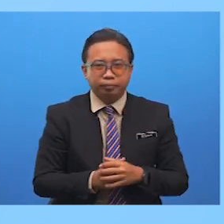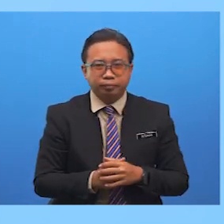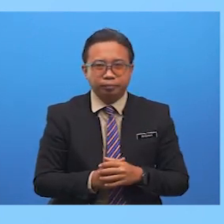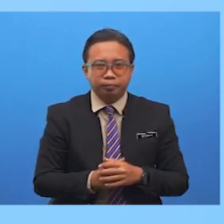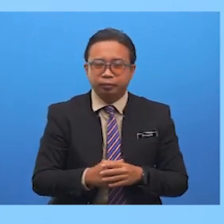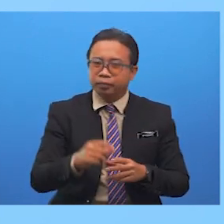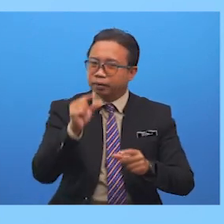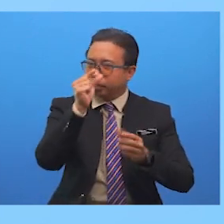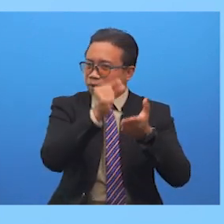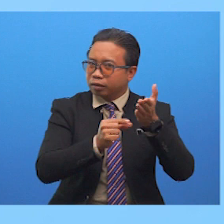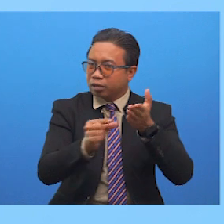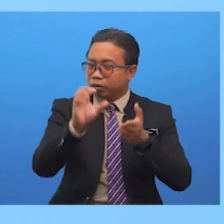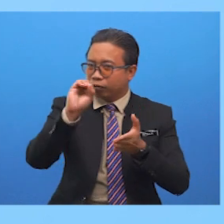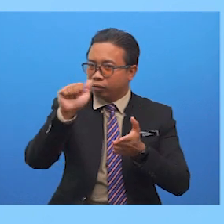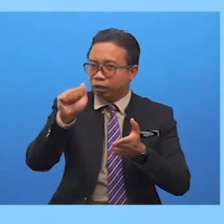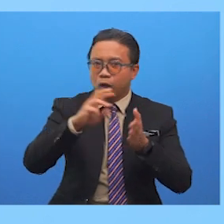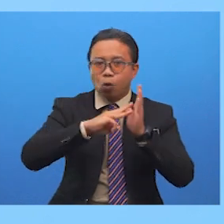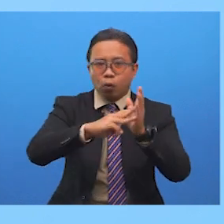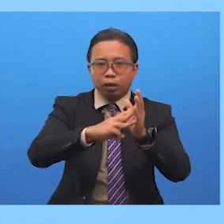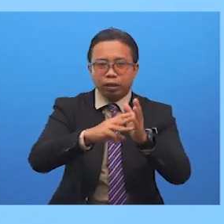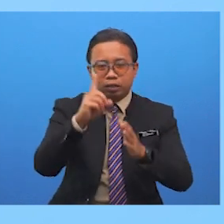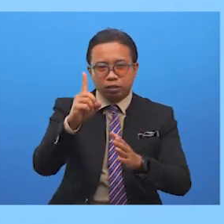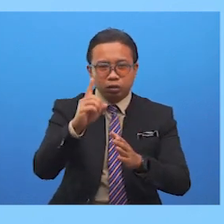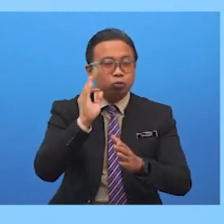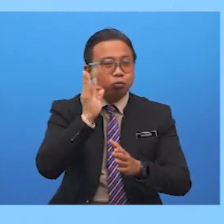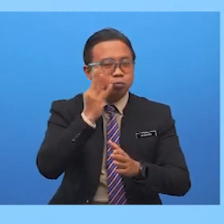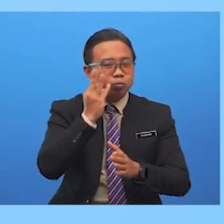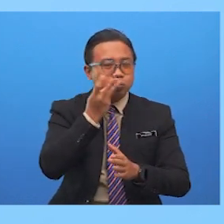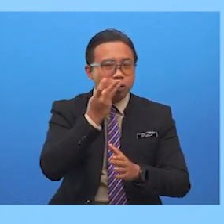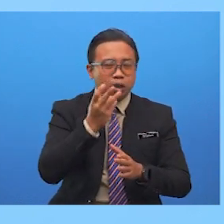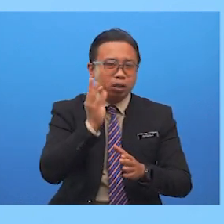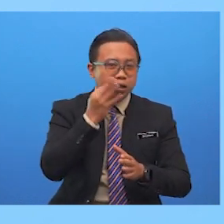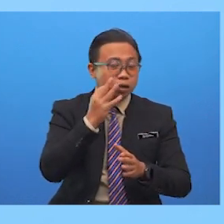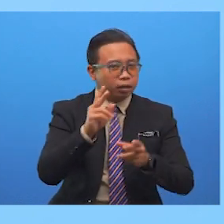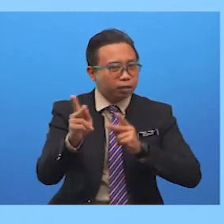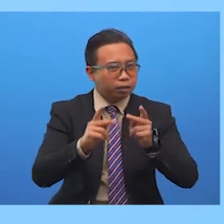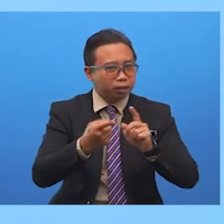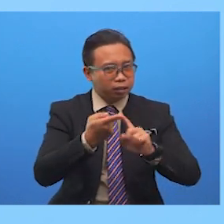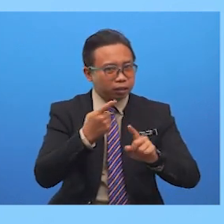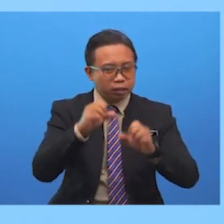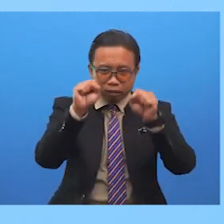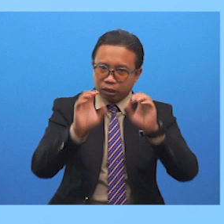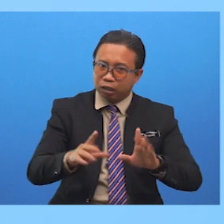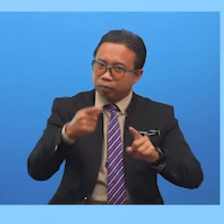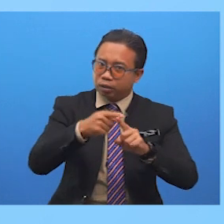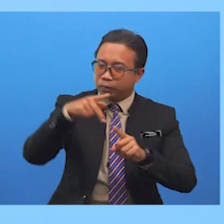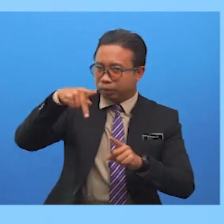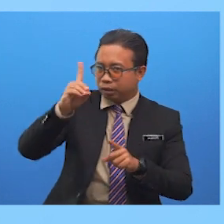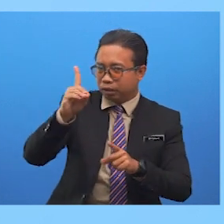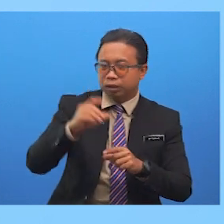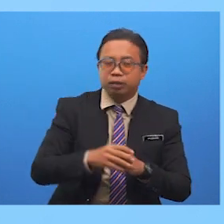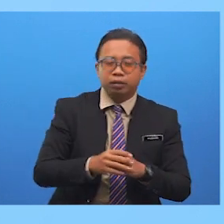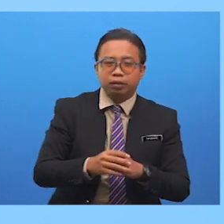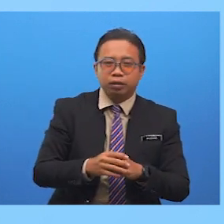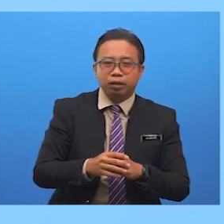grasso mewakili gerakan sebuah kereta e dari Caha Hai kepok design manakala